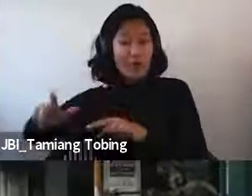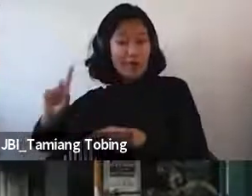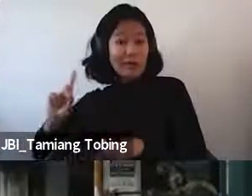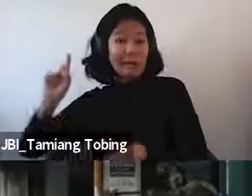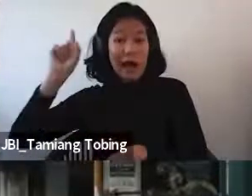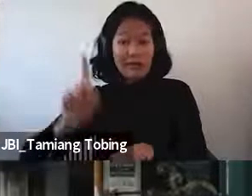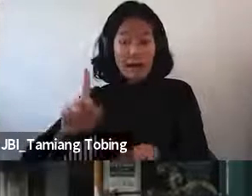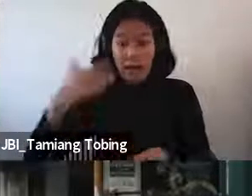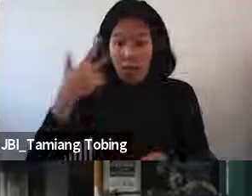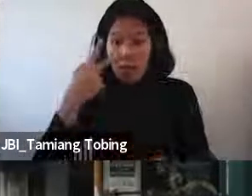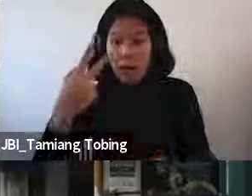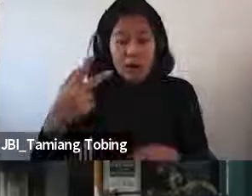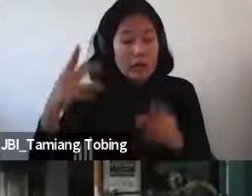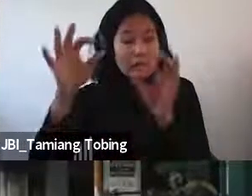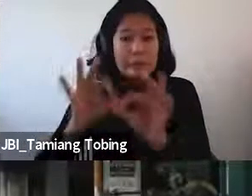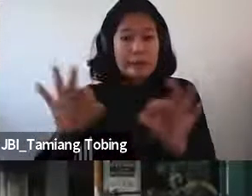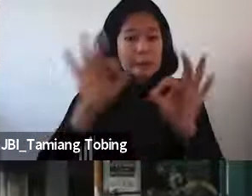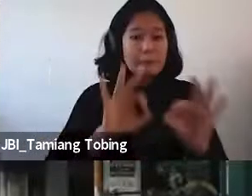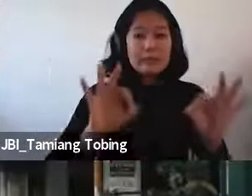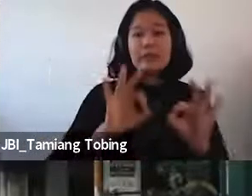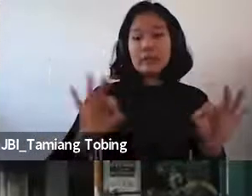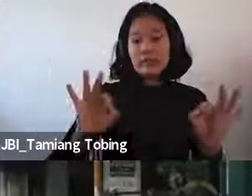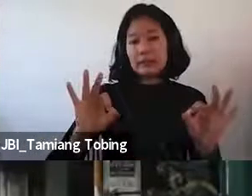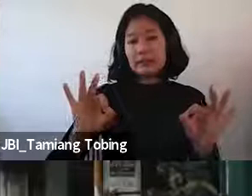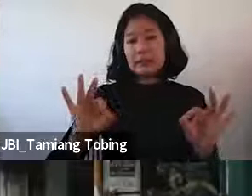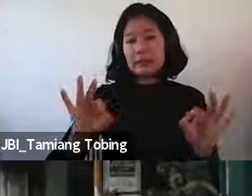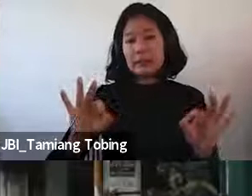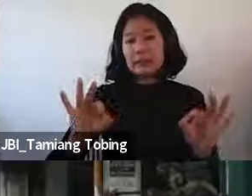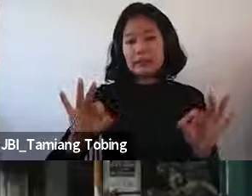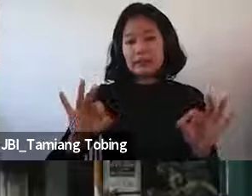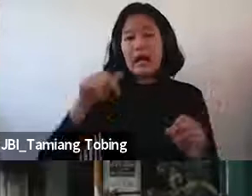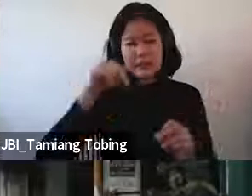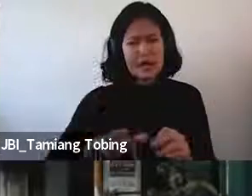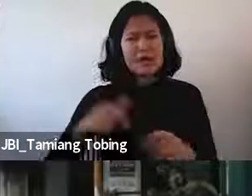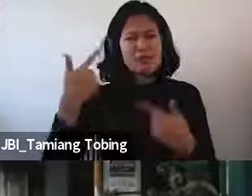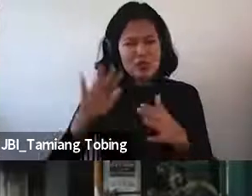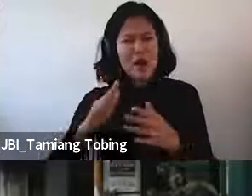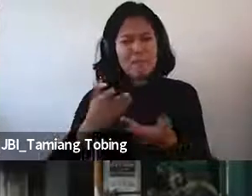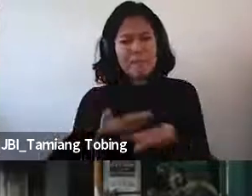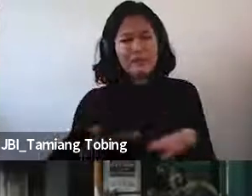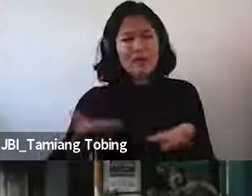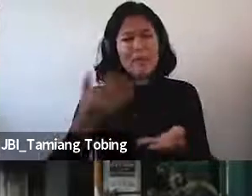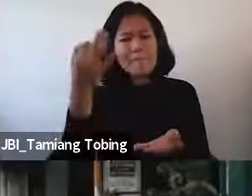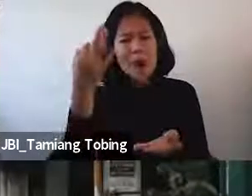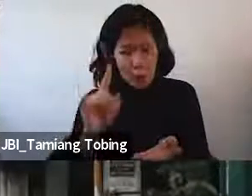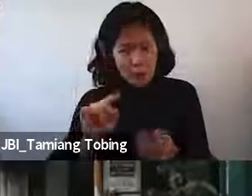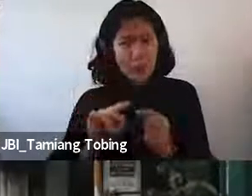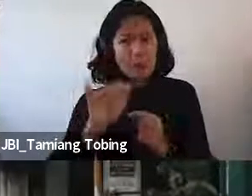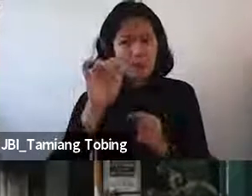sangat lengang. Dan untuk saat ini sudah mulai new normal ya, sudah mulai beraktivitas kembali, tetapi